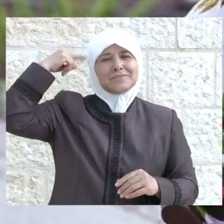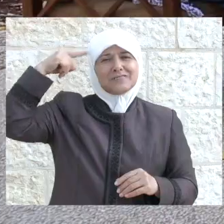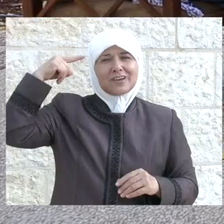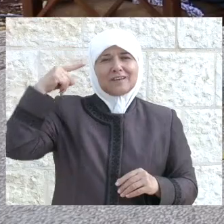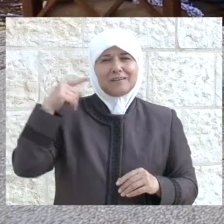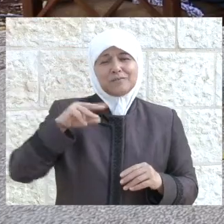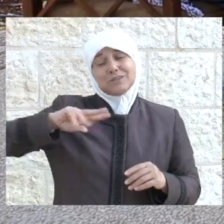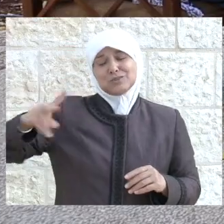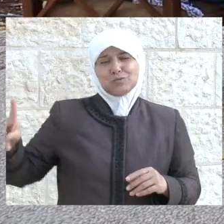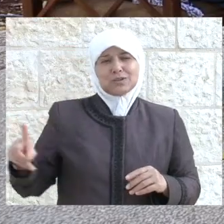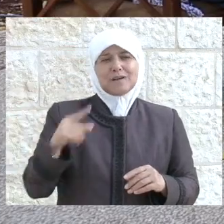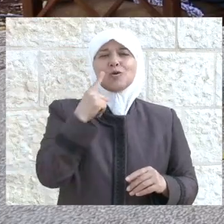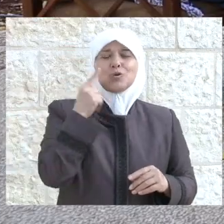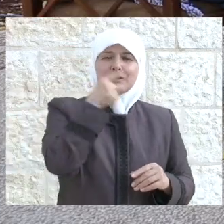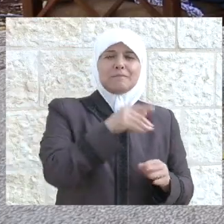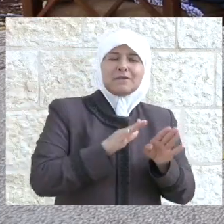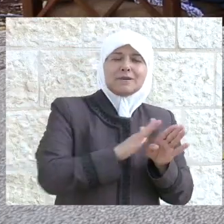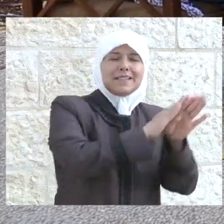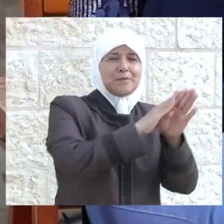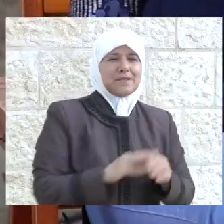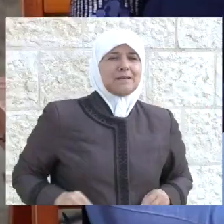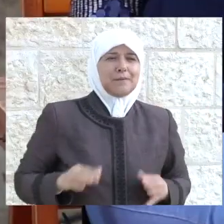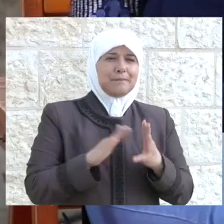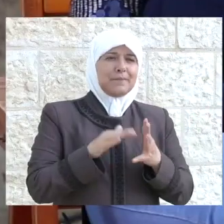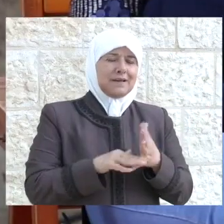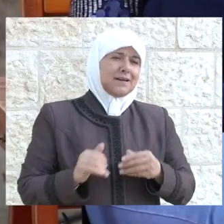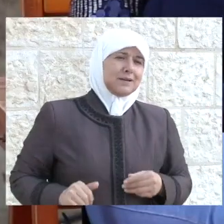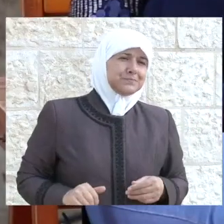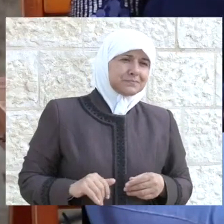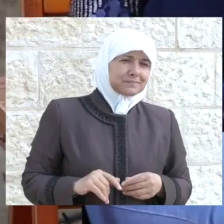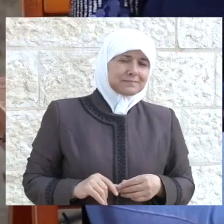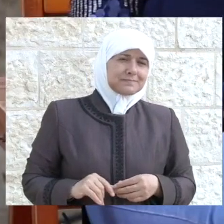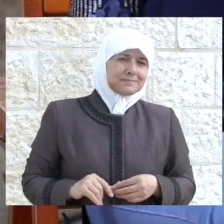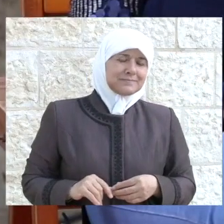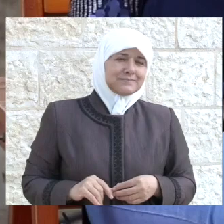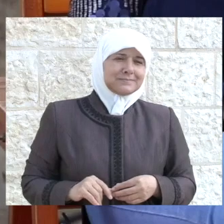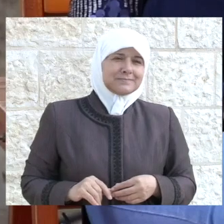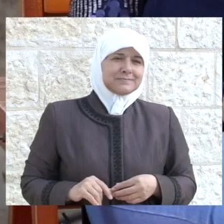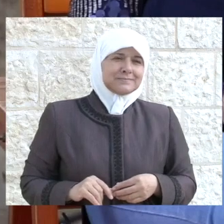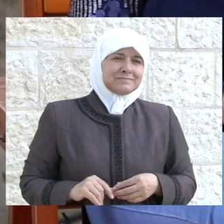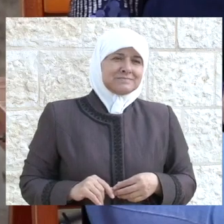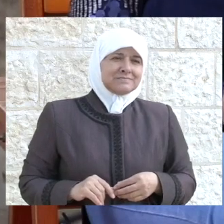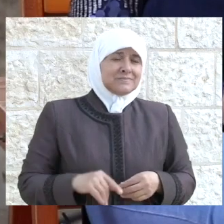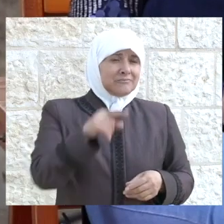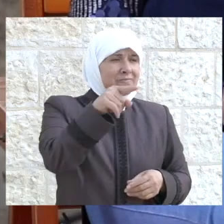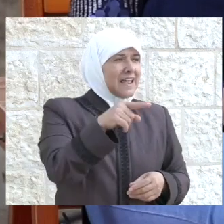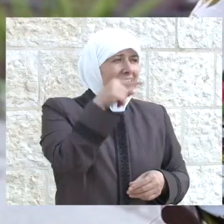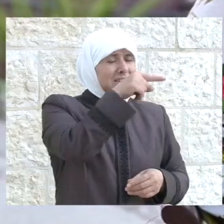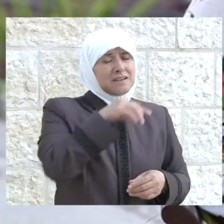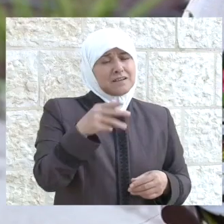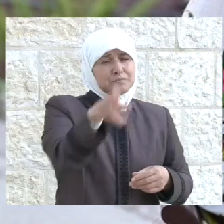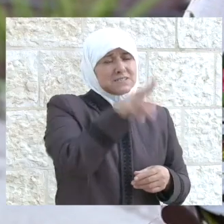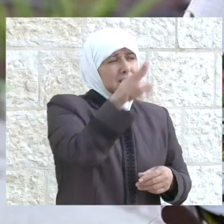داعمة. طب يا ترى شو التحديات والصعوبات اللي واجهتك لما كنت تستعدي إنك تطلعي جبل كليمنجارو؟